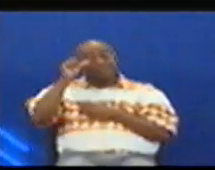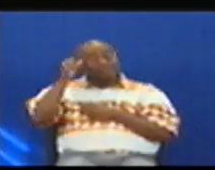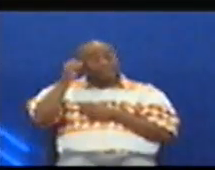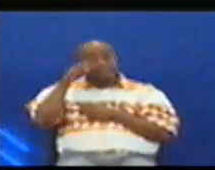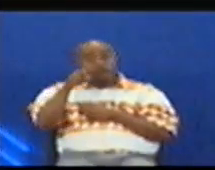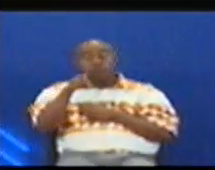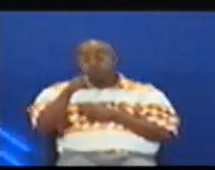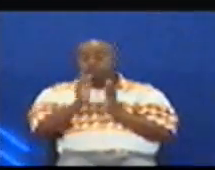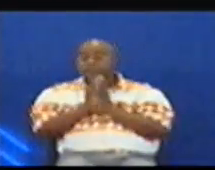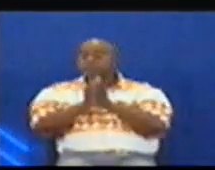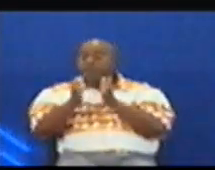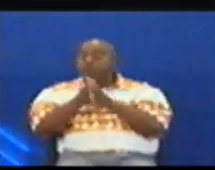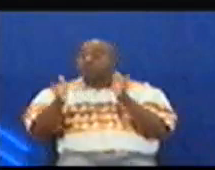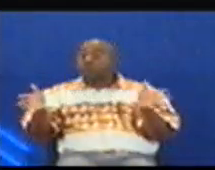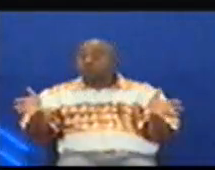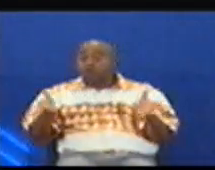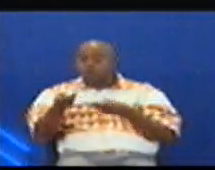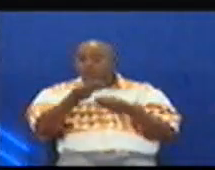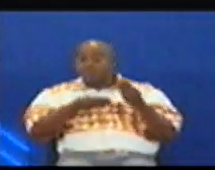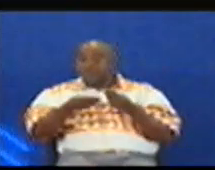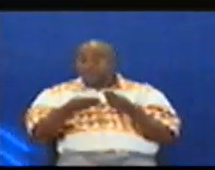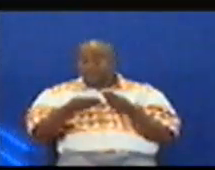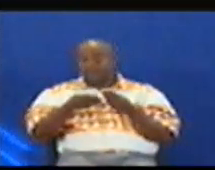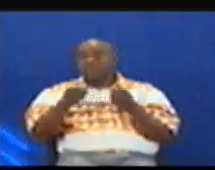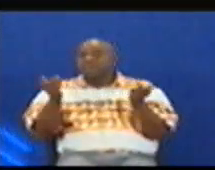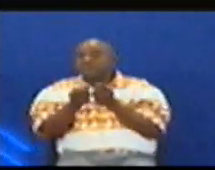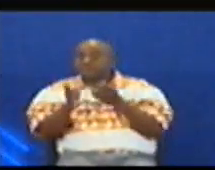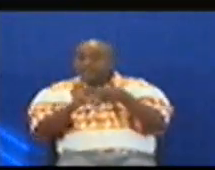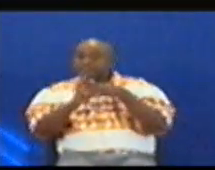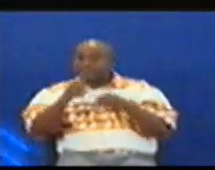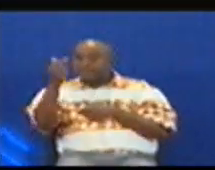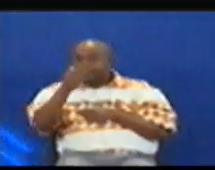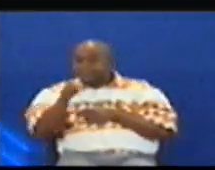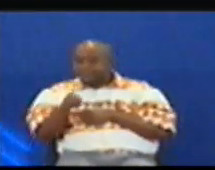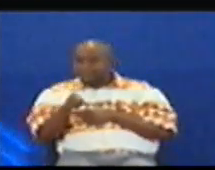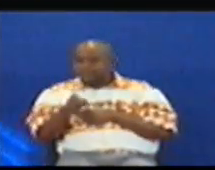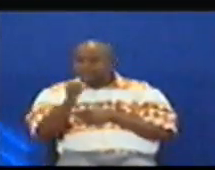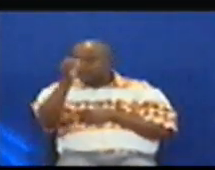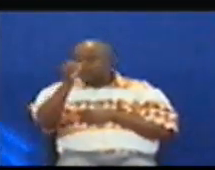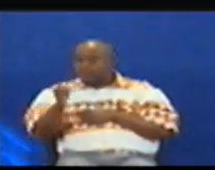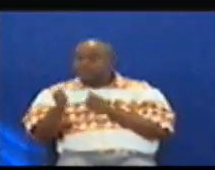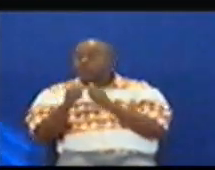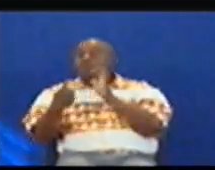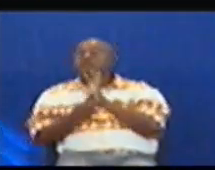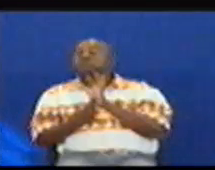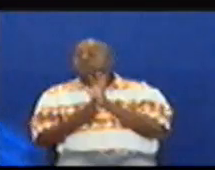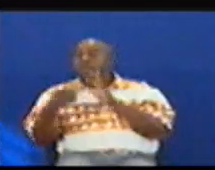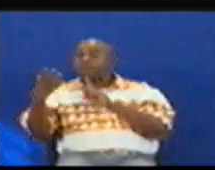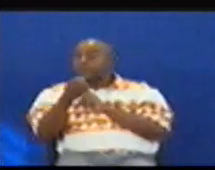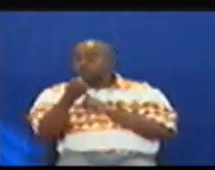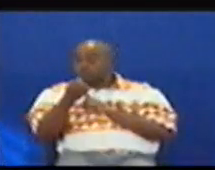wa kibiashara na mataifa ya Afrika na sisi Tanzania tukiwemo, anachukua 16% ya GDP ya